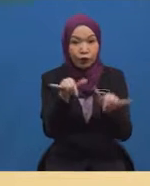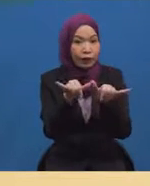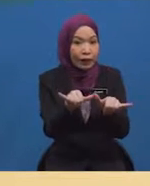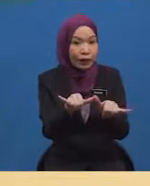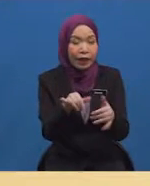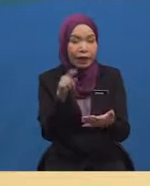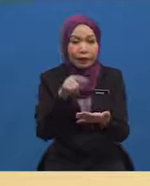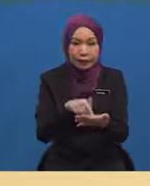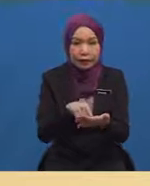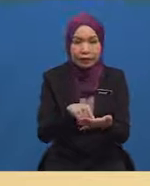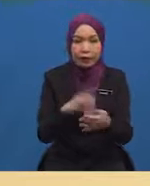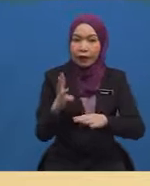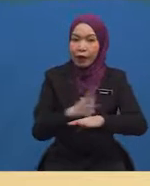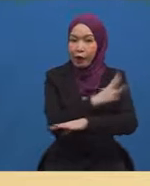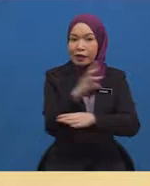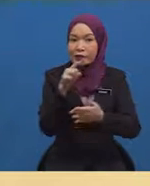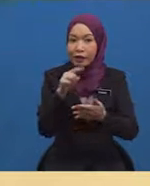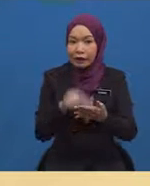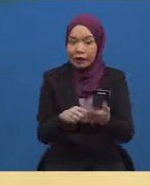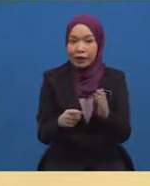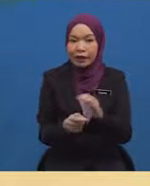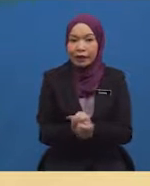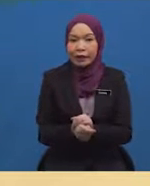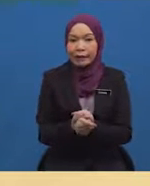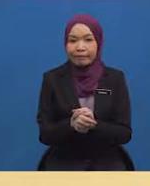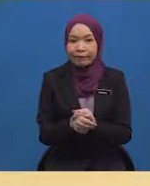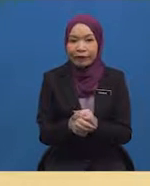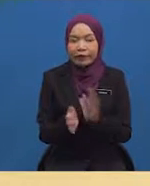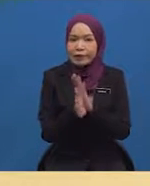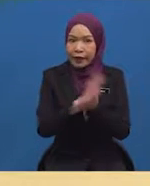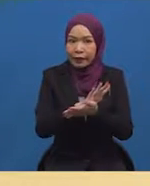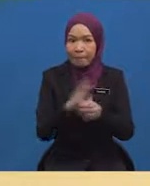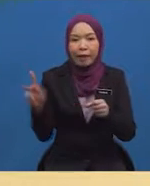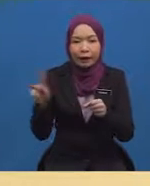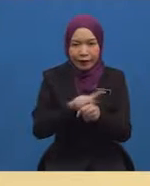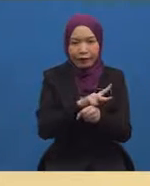taburan penduduk di kawasan tanah pamah menjadi padat.